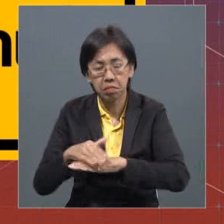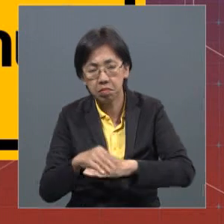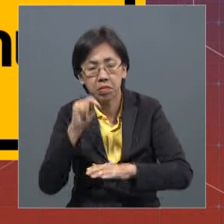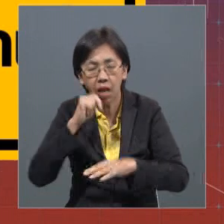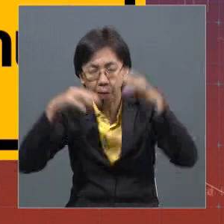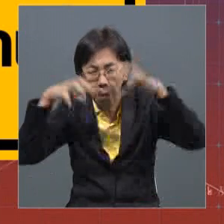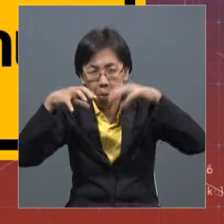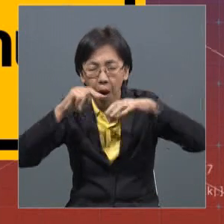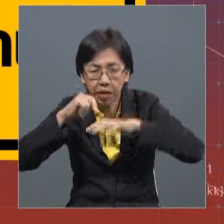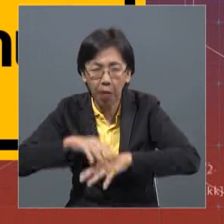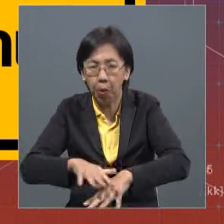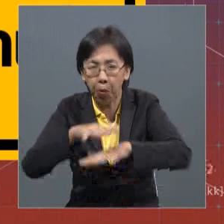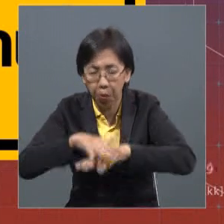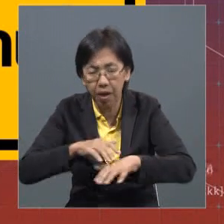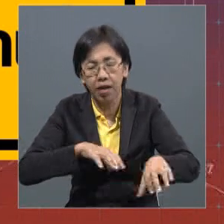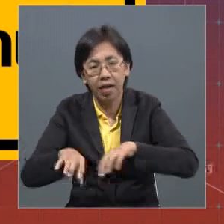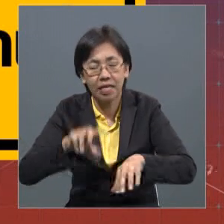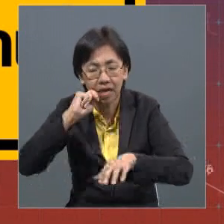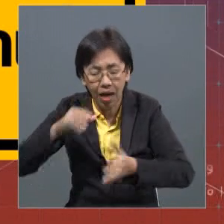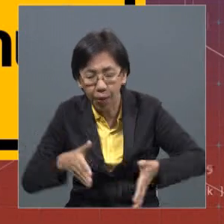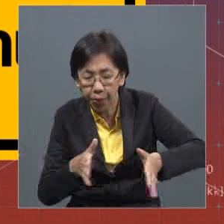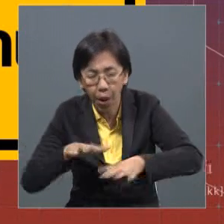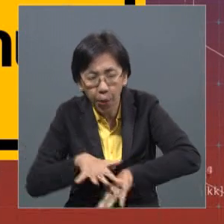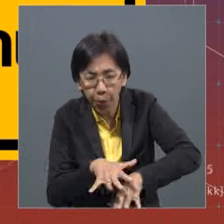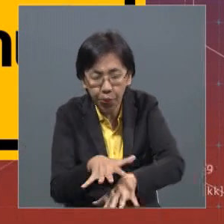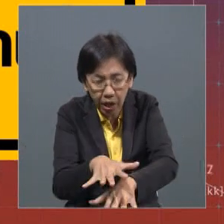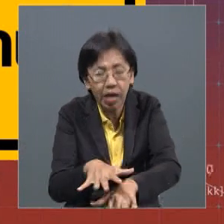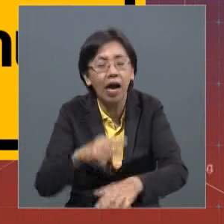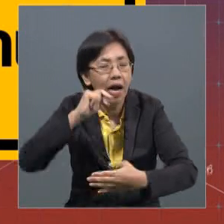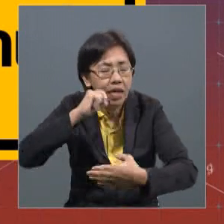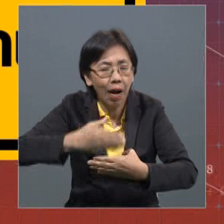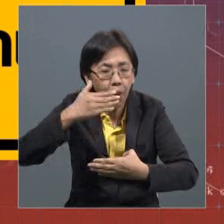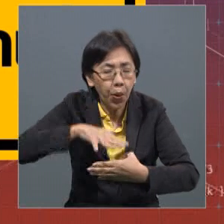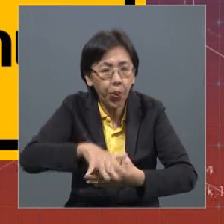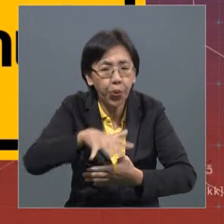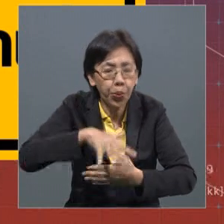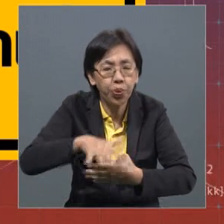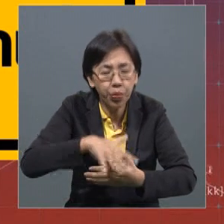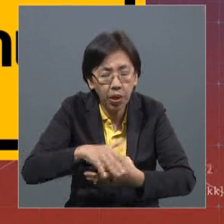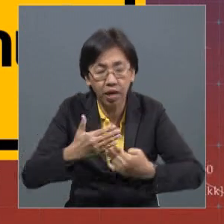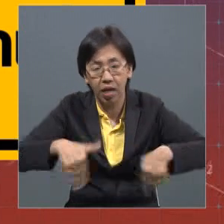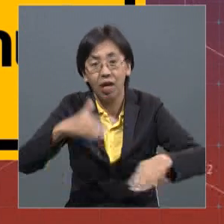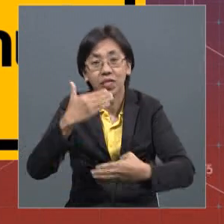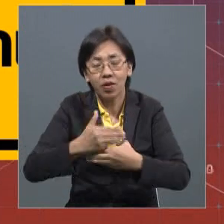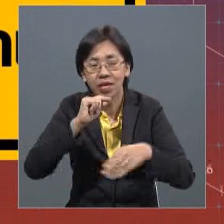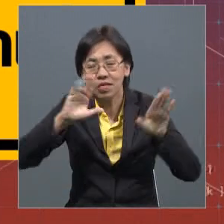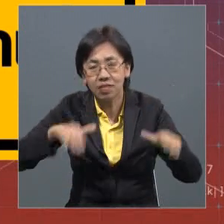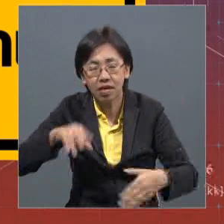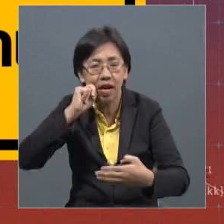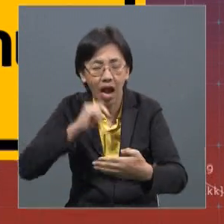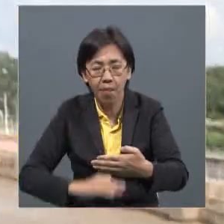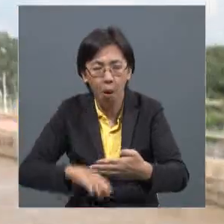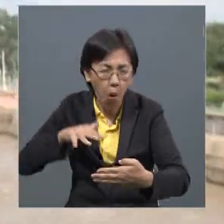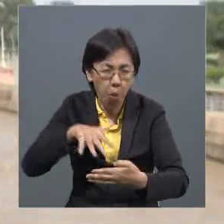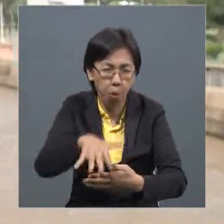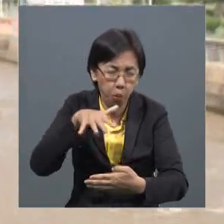น้ำและบริหารจัดการลุ่มน้ำเจ้าพระยานะครับโดยคาดการณ์ว่าปริมาณน้ำไหลผ่านเขื่อนเจ้าพระยาจะมีแนวโน้มสูงขึ้น